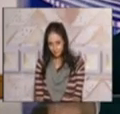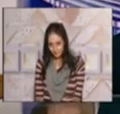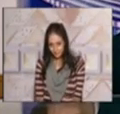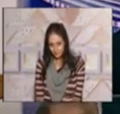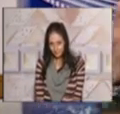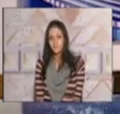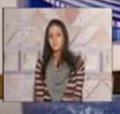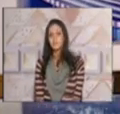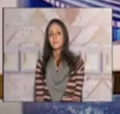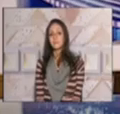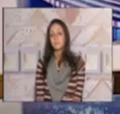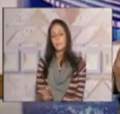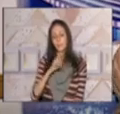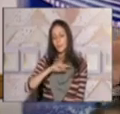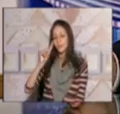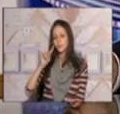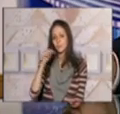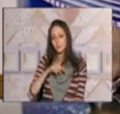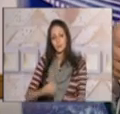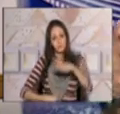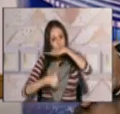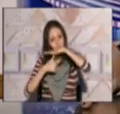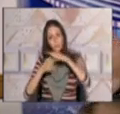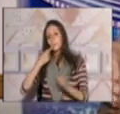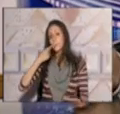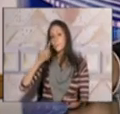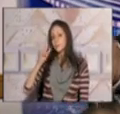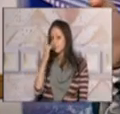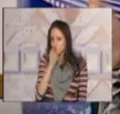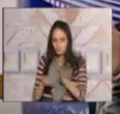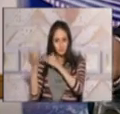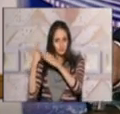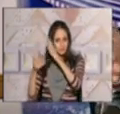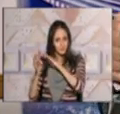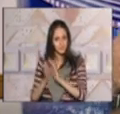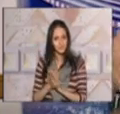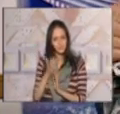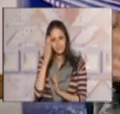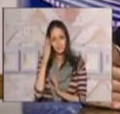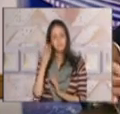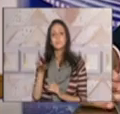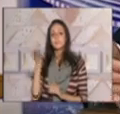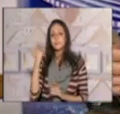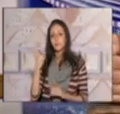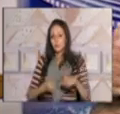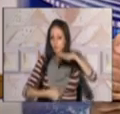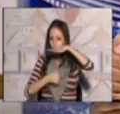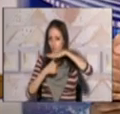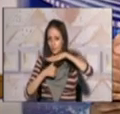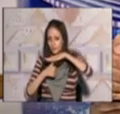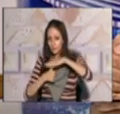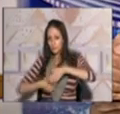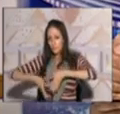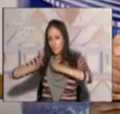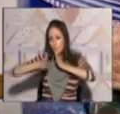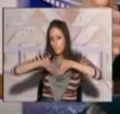في 2019 ما كانش فيها غير القيادات المتميزه، ما كانش فيها موظف، وكانت القيادات مقسمه للمستويات القياديه اللي متعرف